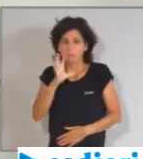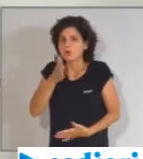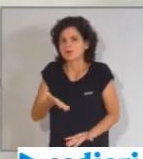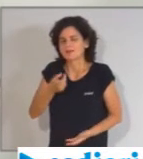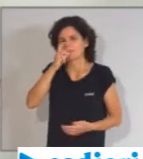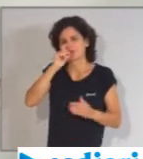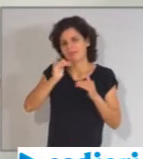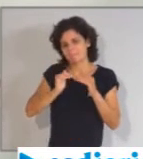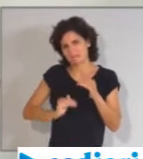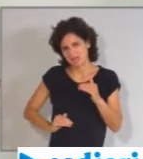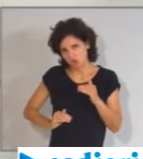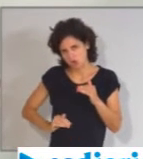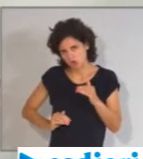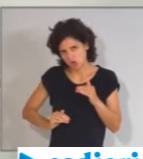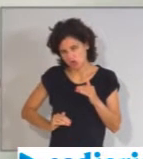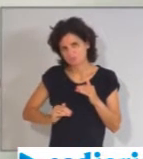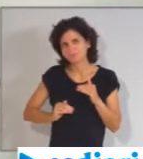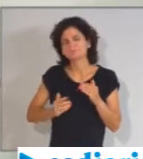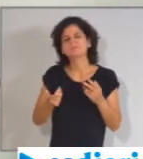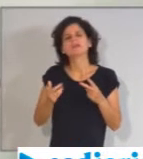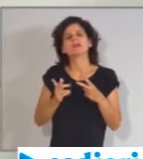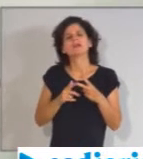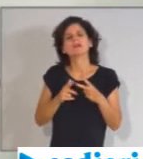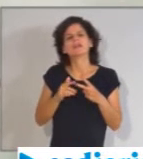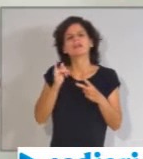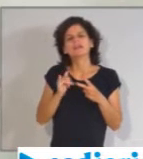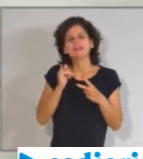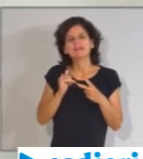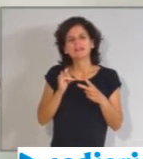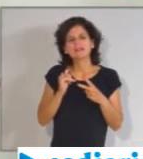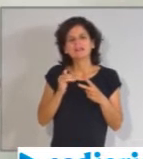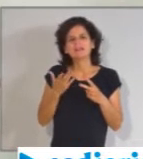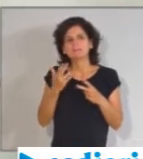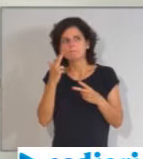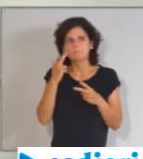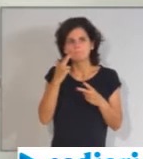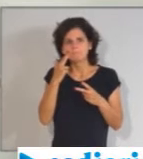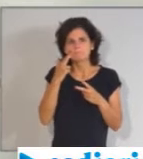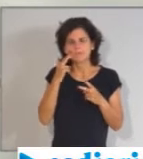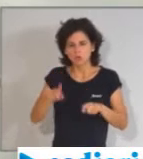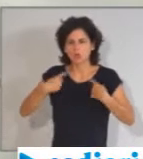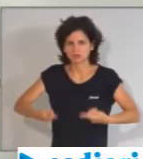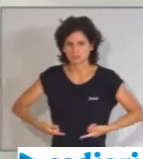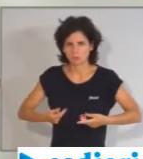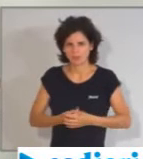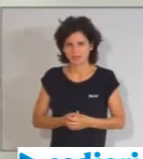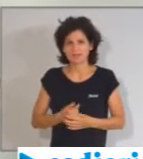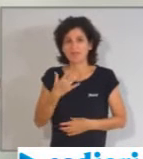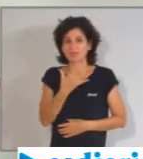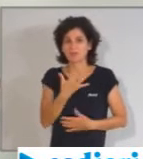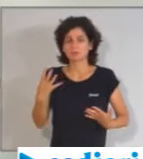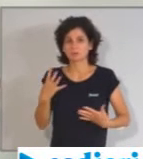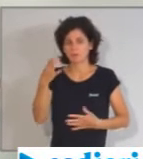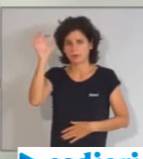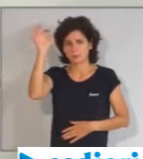menor d'edat quan va ocórrer, el 40,2%, i la por a no ser cregudes. El 59,1% de les